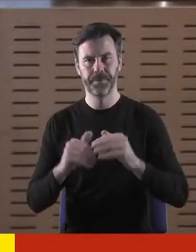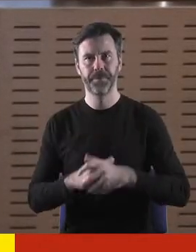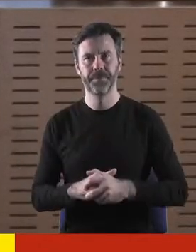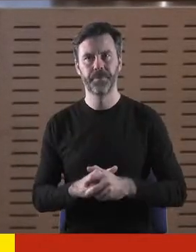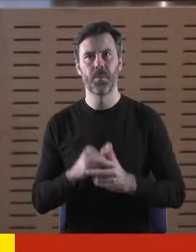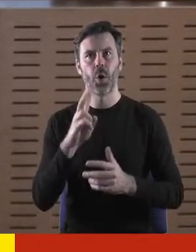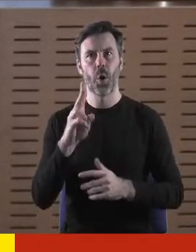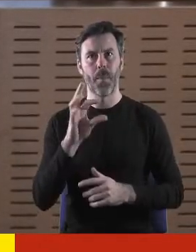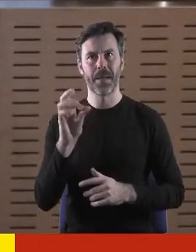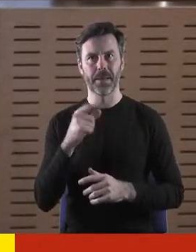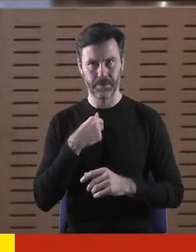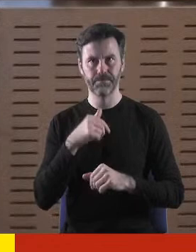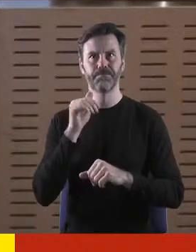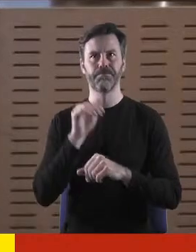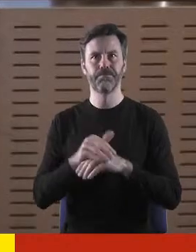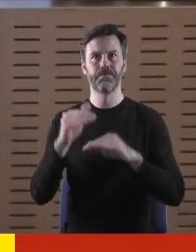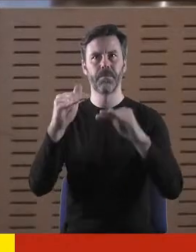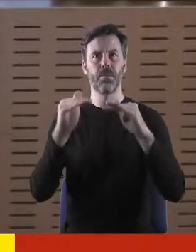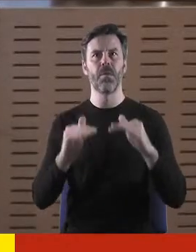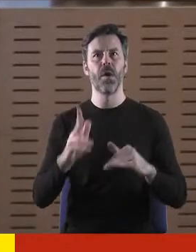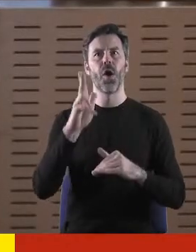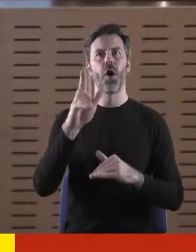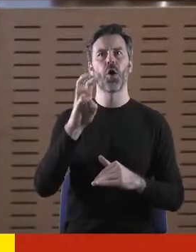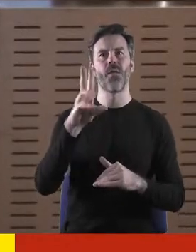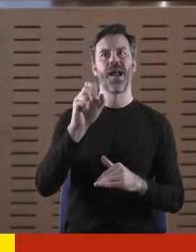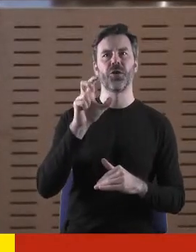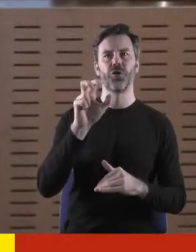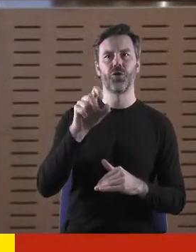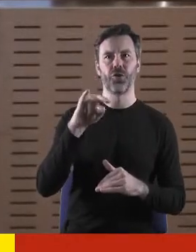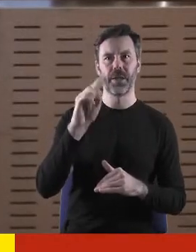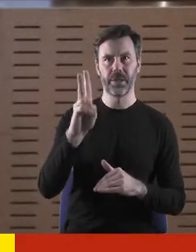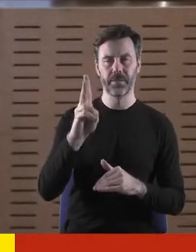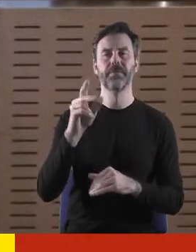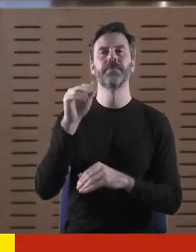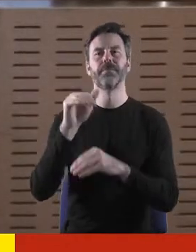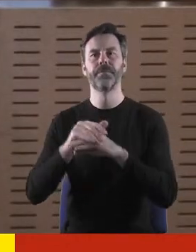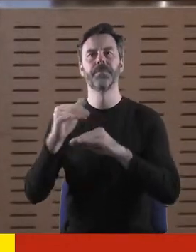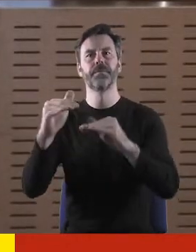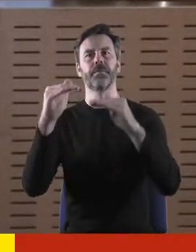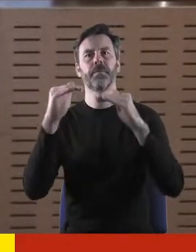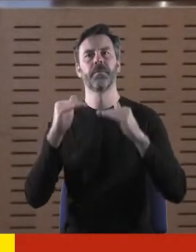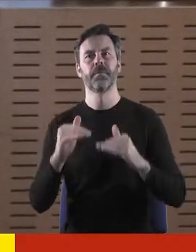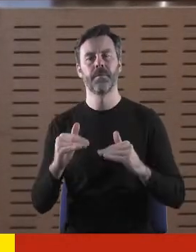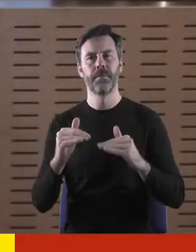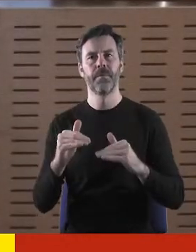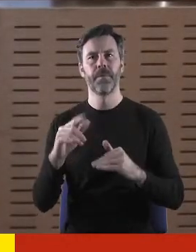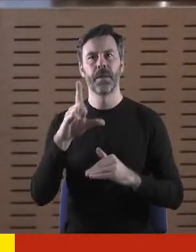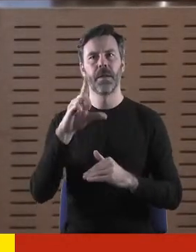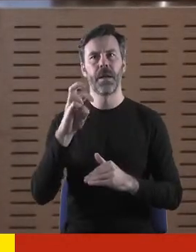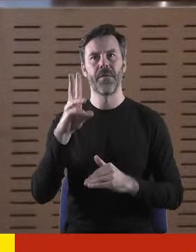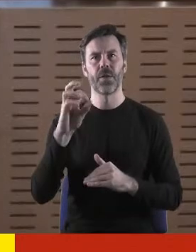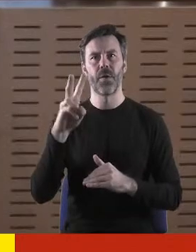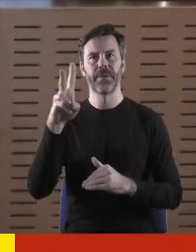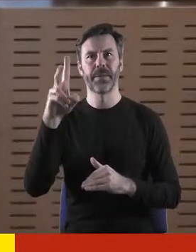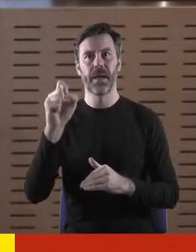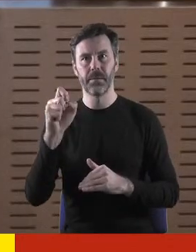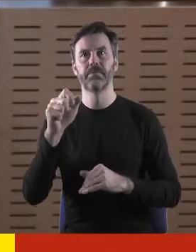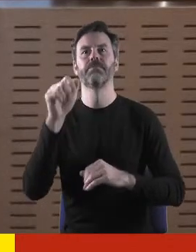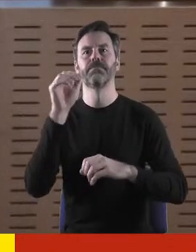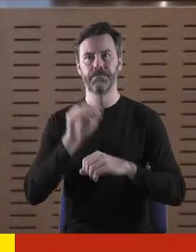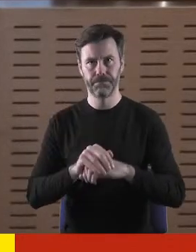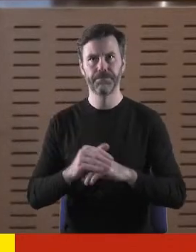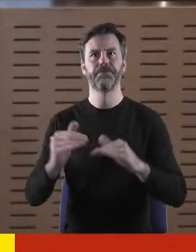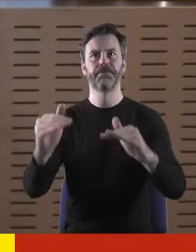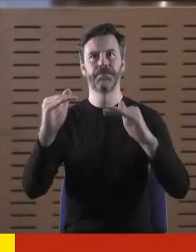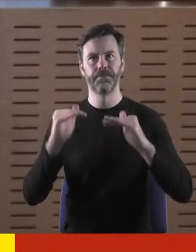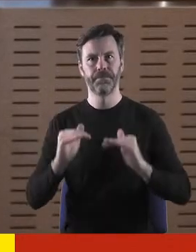Poperska Iwona za. Pan radny Paweł Kowalczyk. Jestem za. Pani radna Iwona Lewandowska. Jestem za. Dziękuję.